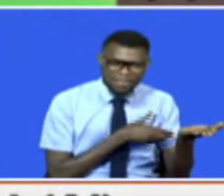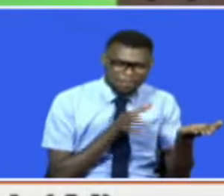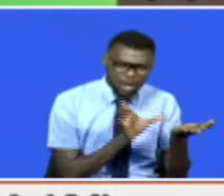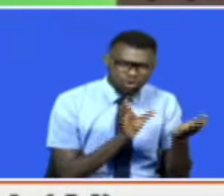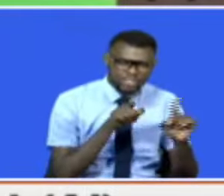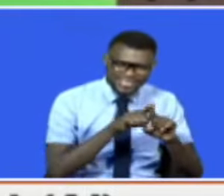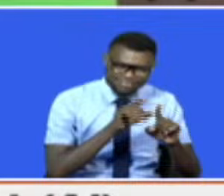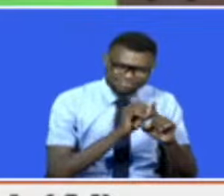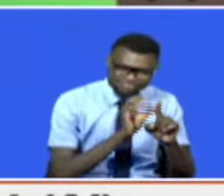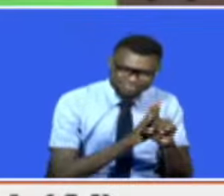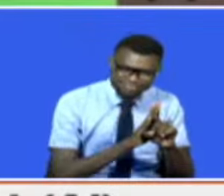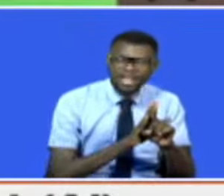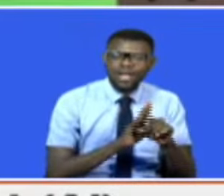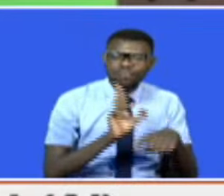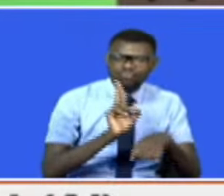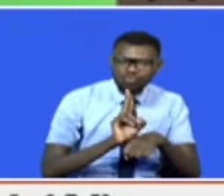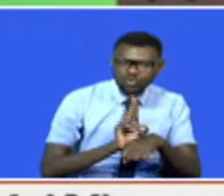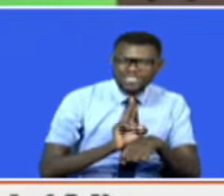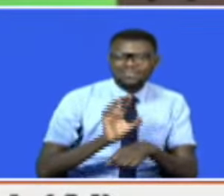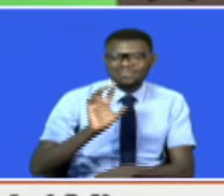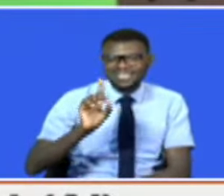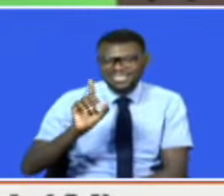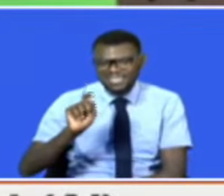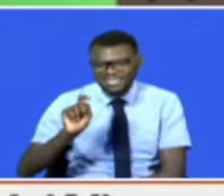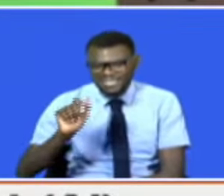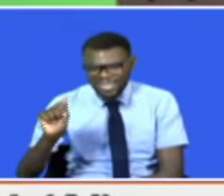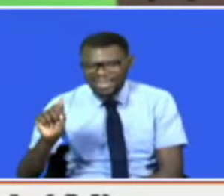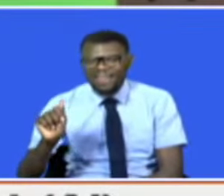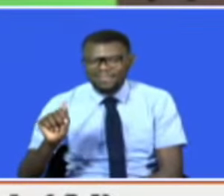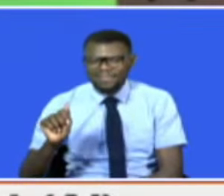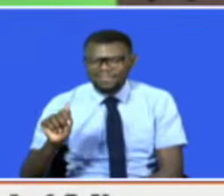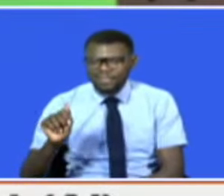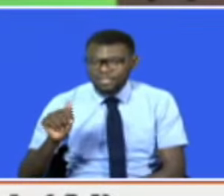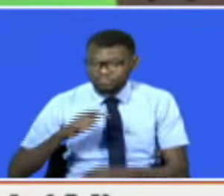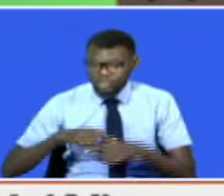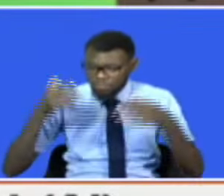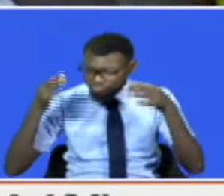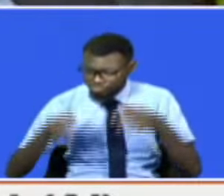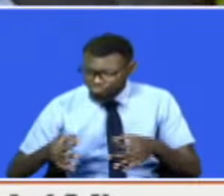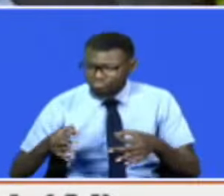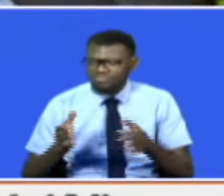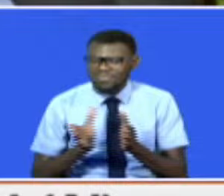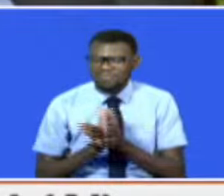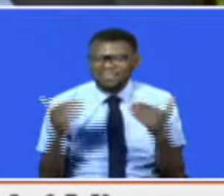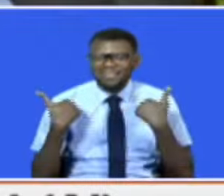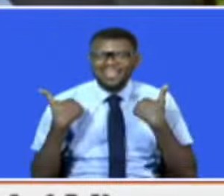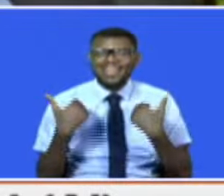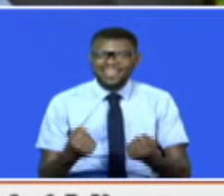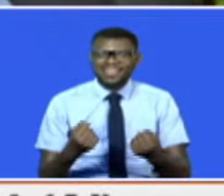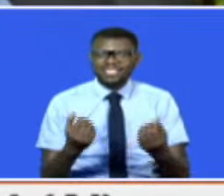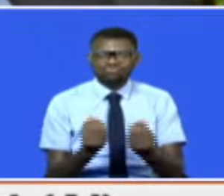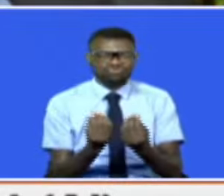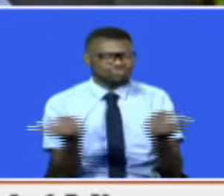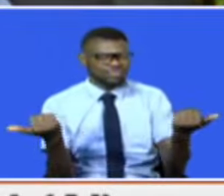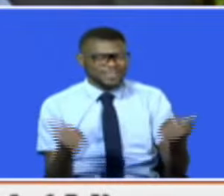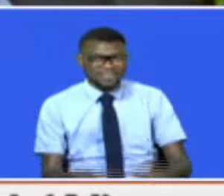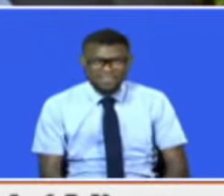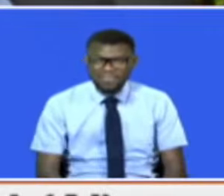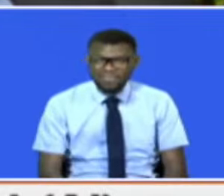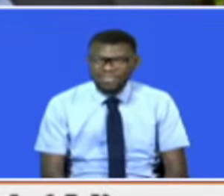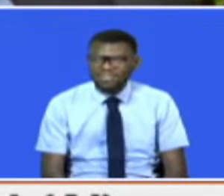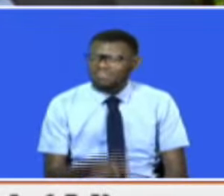to use data to make decisions that will influence public health interventions. Mojawapo ya changamoto ambazo ujuzi